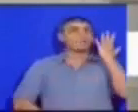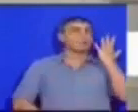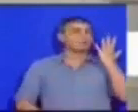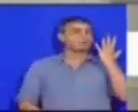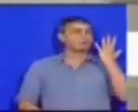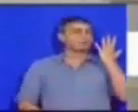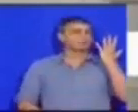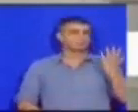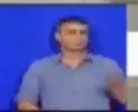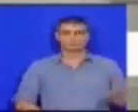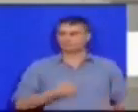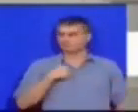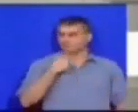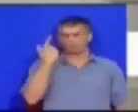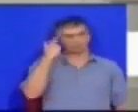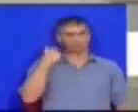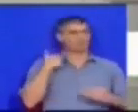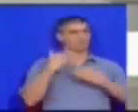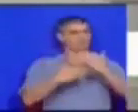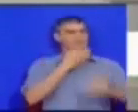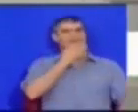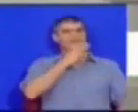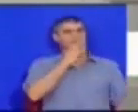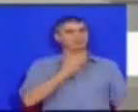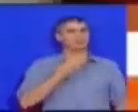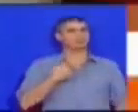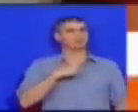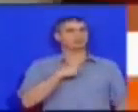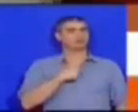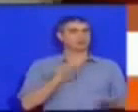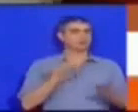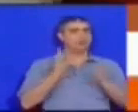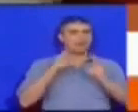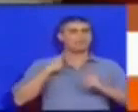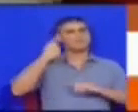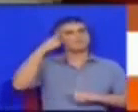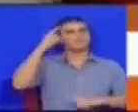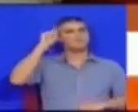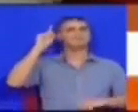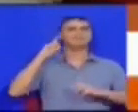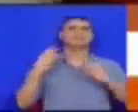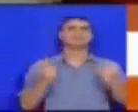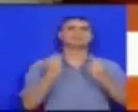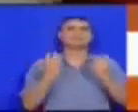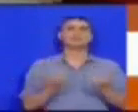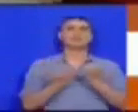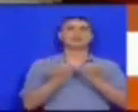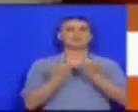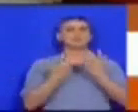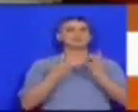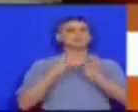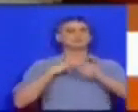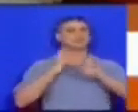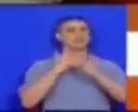אחת, ספרתי לך. אבל חשבנו שאנחנו מתקדמים, שאנחנו משתפרים, שאנחנו גם ממציאים אמצעים, כלים,